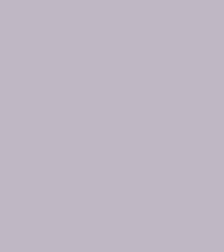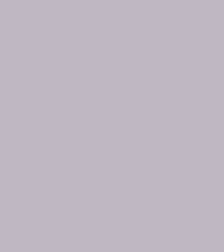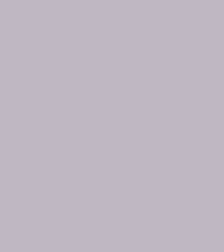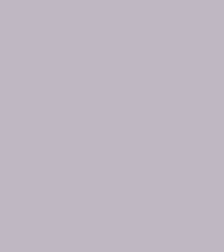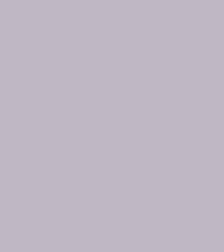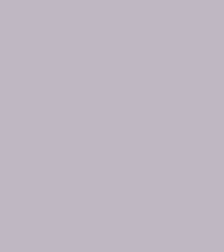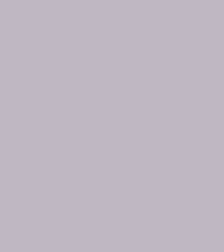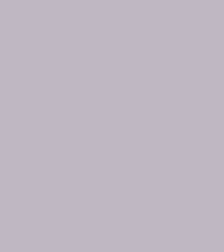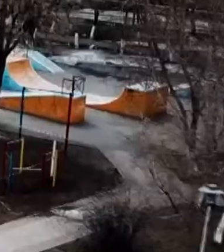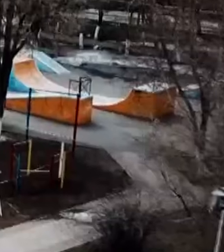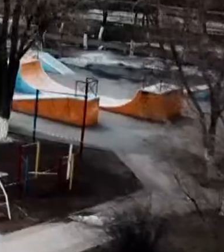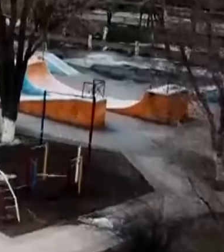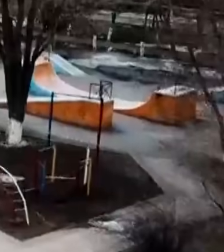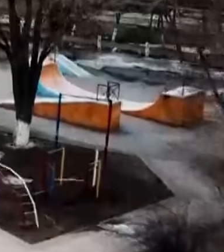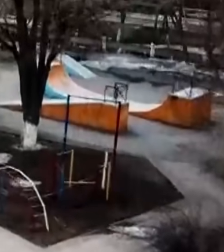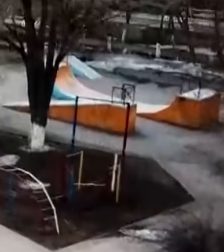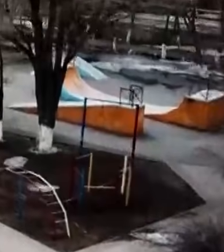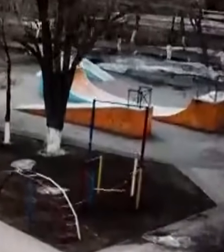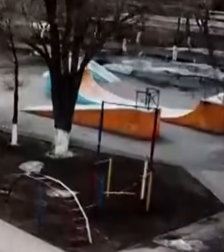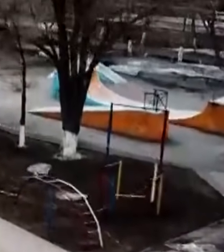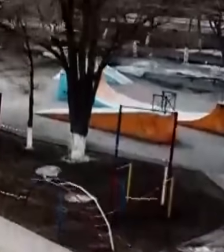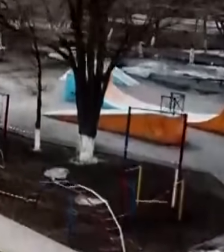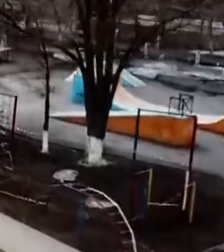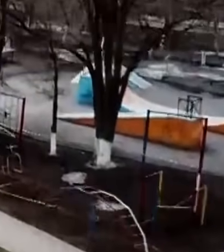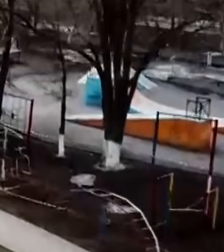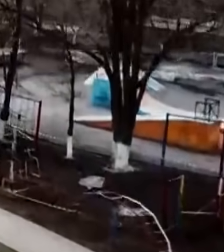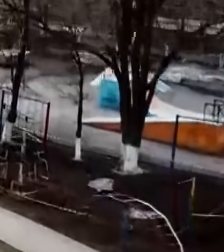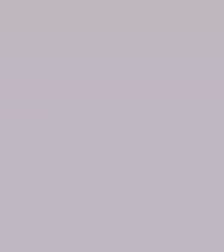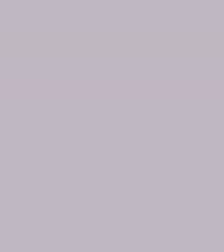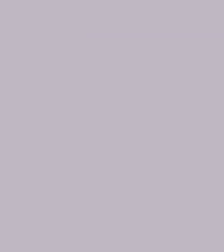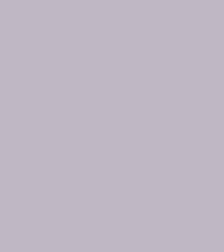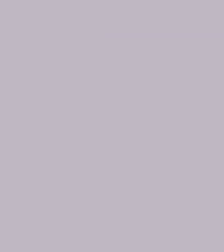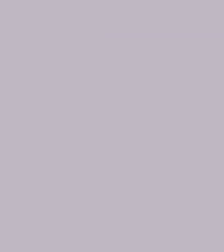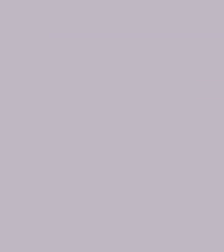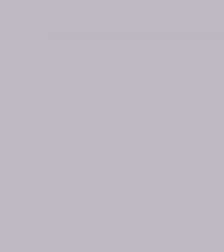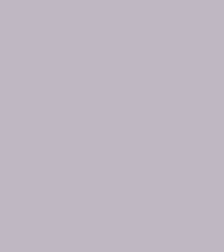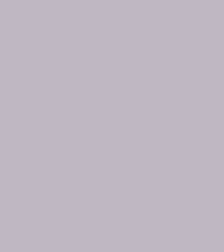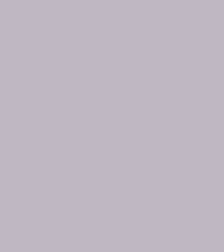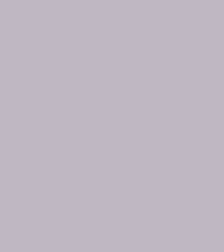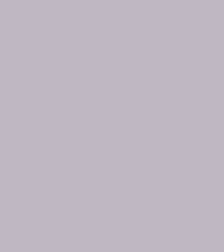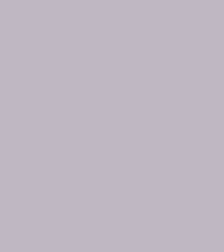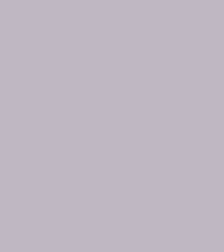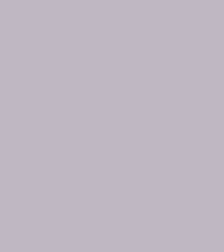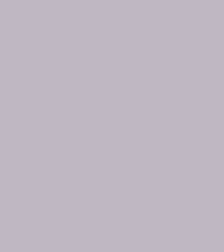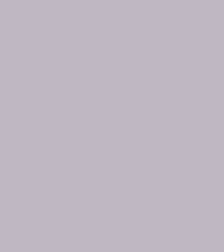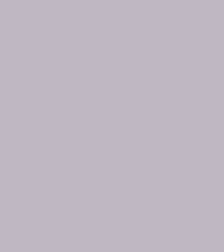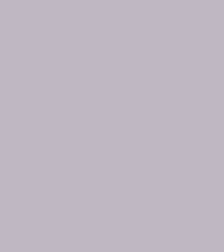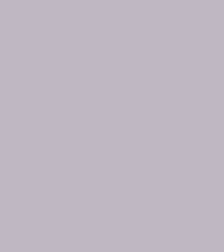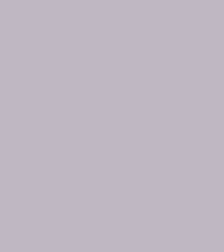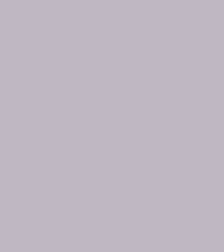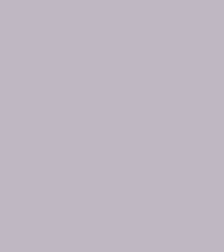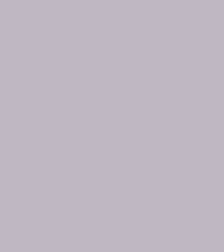қазір цех жұмысын тоқтатып қойдық. Қазір үйдеміз күнделікті табыс көзі жоқ болғандықтан,